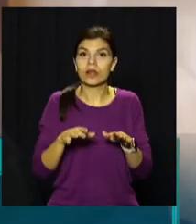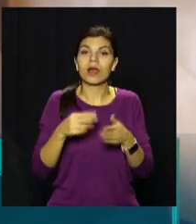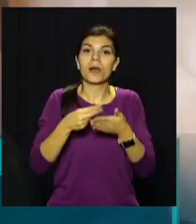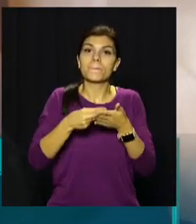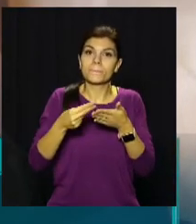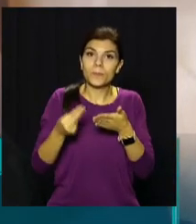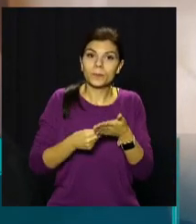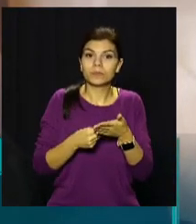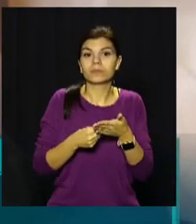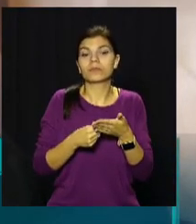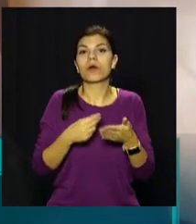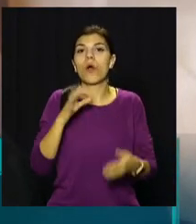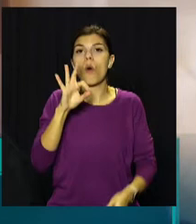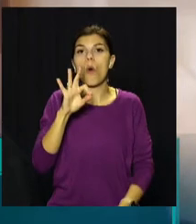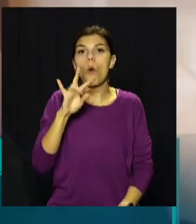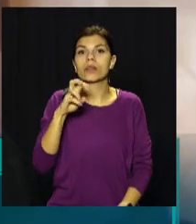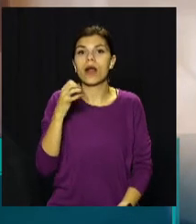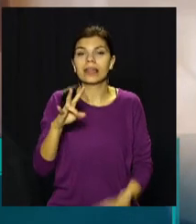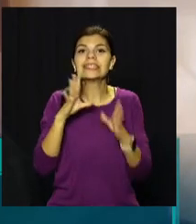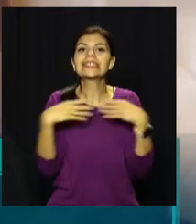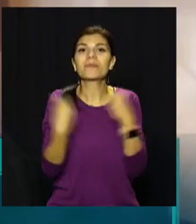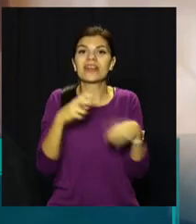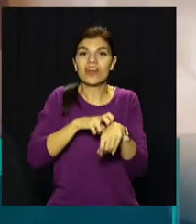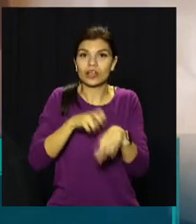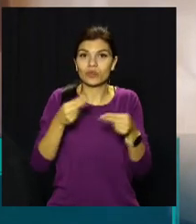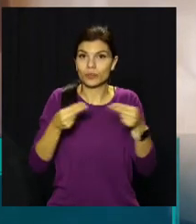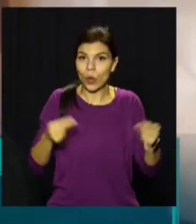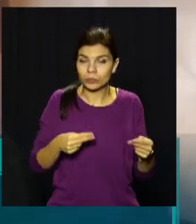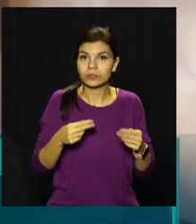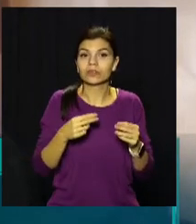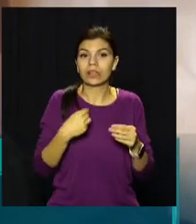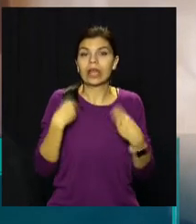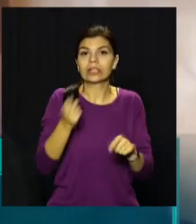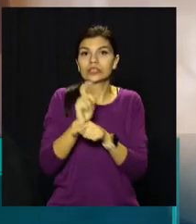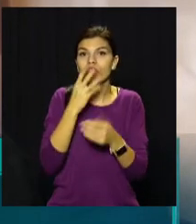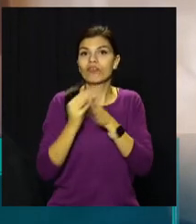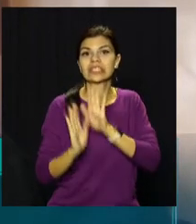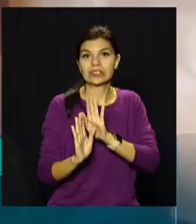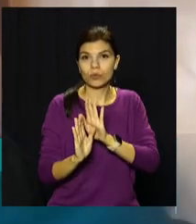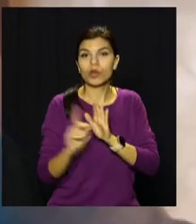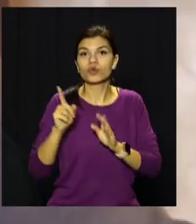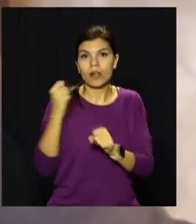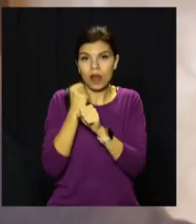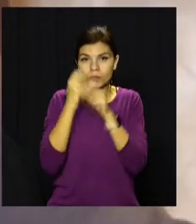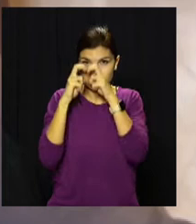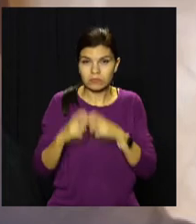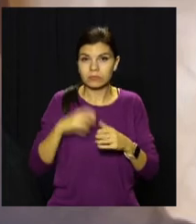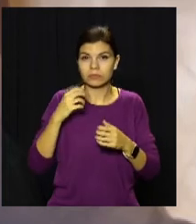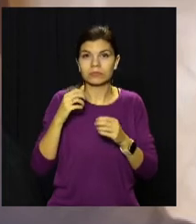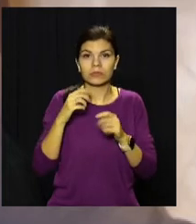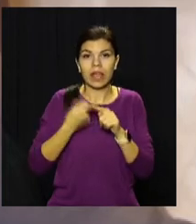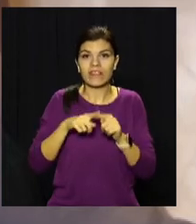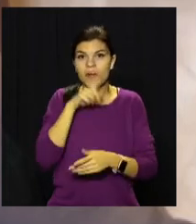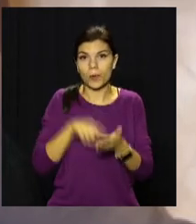онлайн декларації сімейним лікарям. Я дав відповідне завдання своїм заступникам, щоб вони пропрацювали повністю це